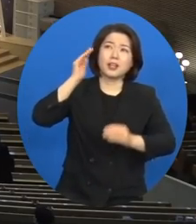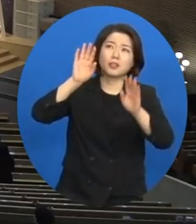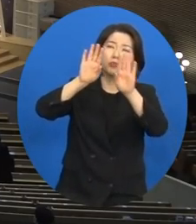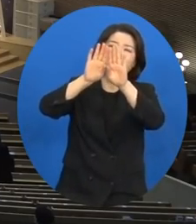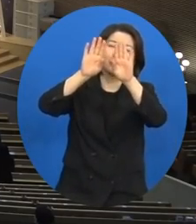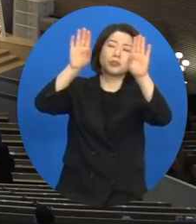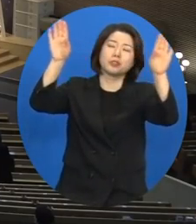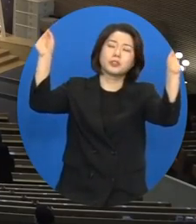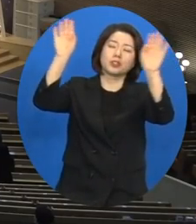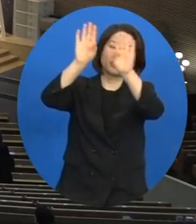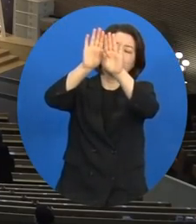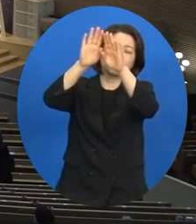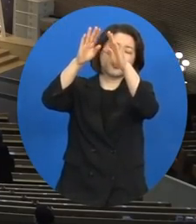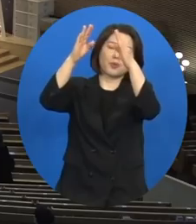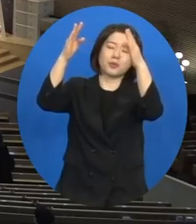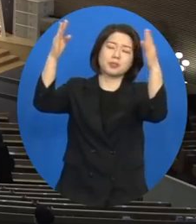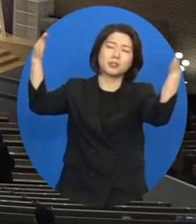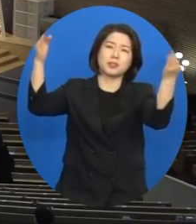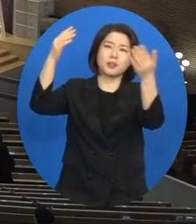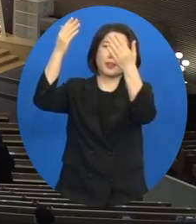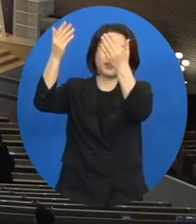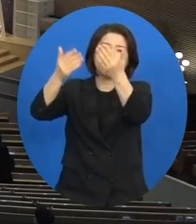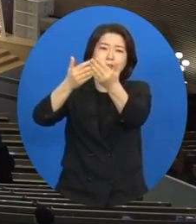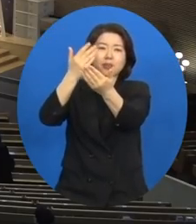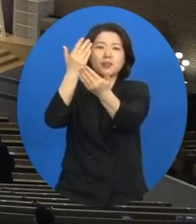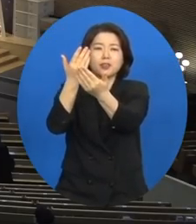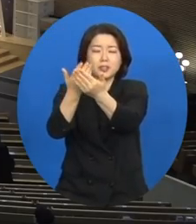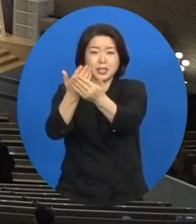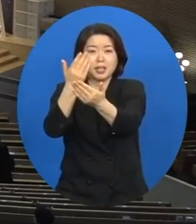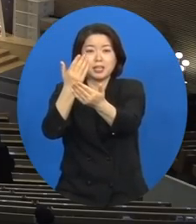하늘의 문을 여소서.